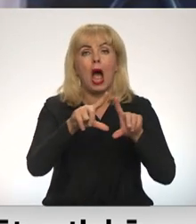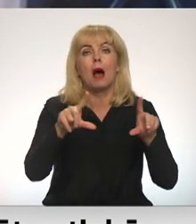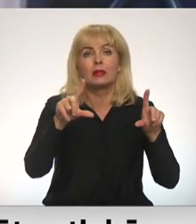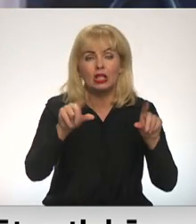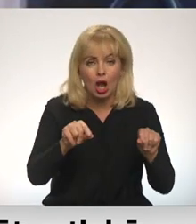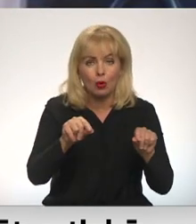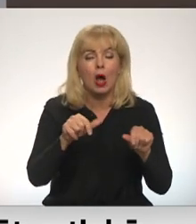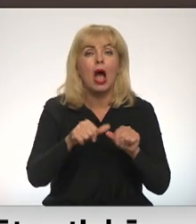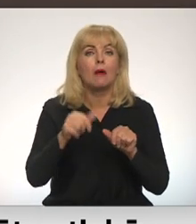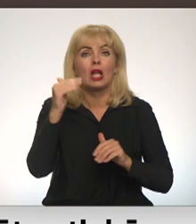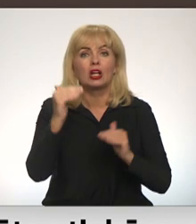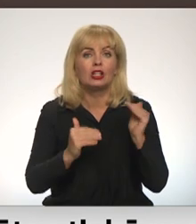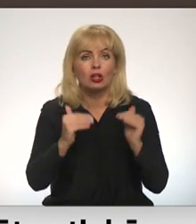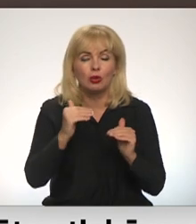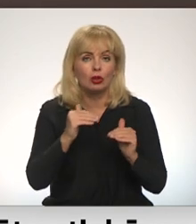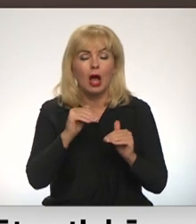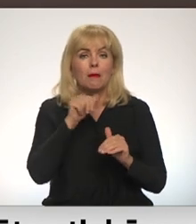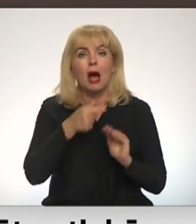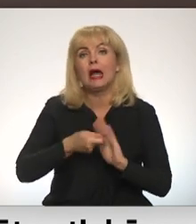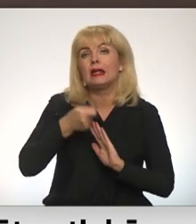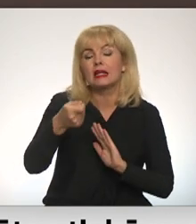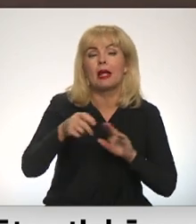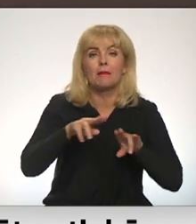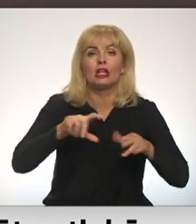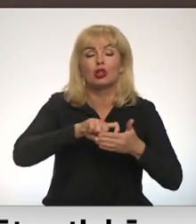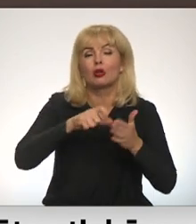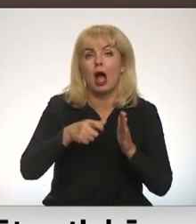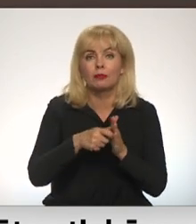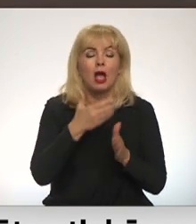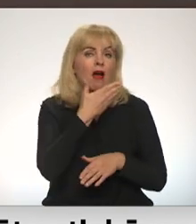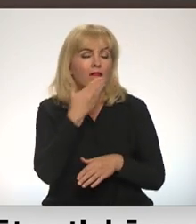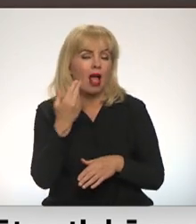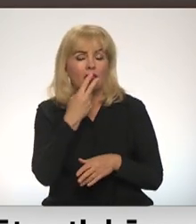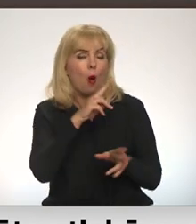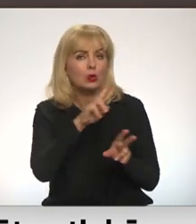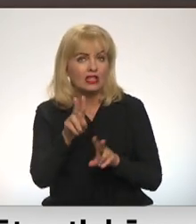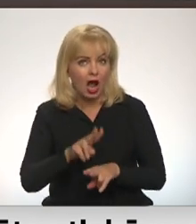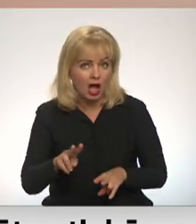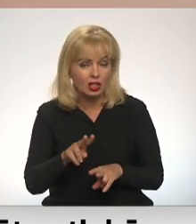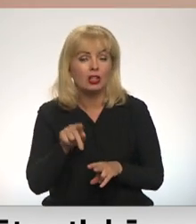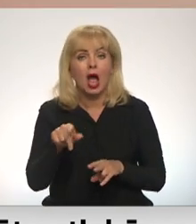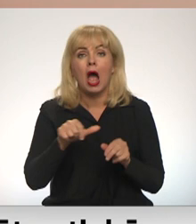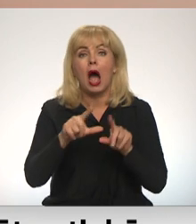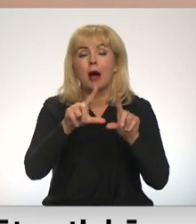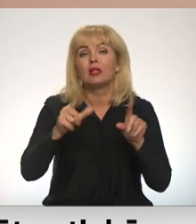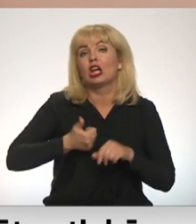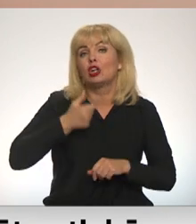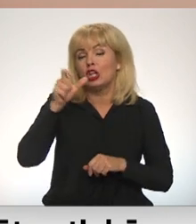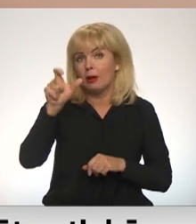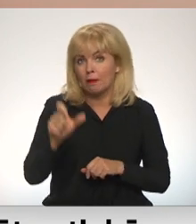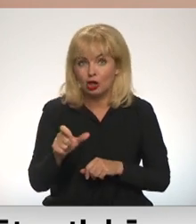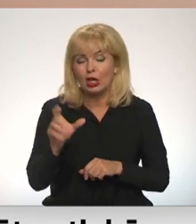Šie aptieku kritēriji maijā iesniegti ministru kabinetā, bet vēl nav skatīti. Tikmēr paši aptieku īpašnieki